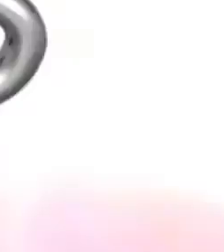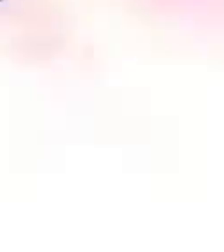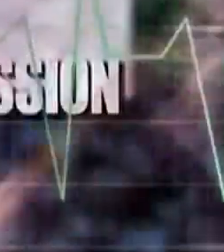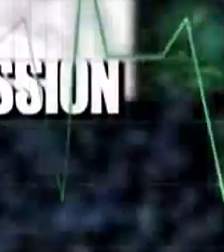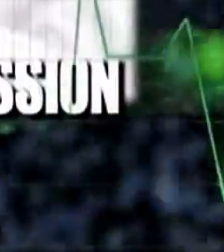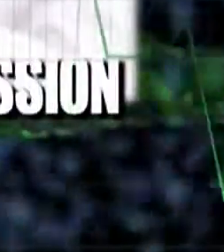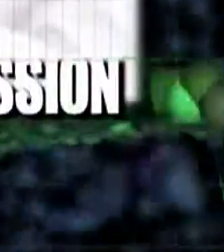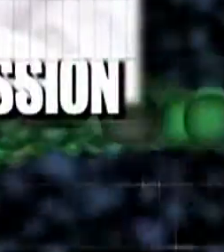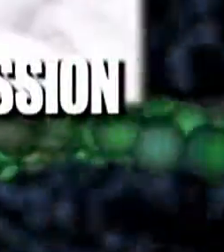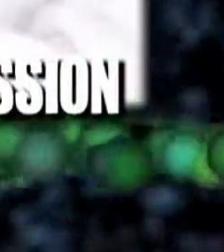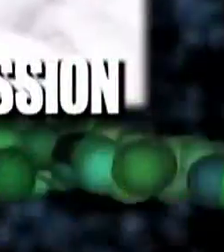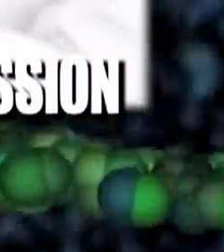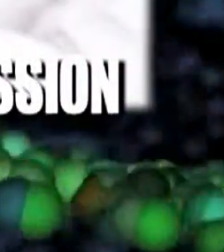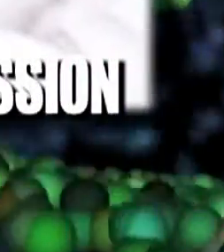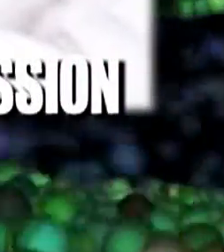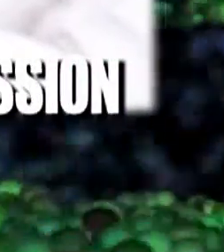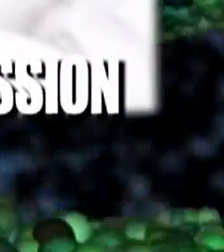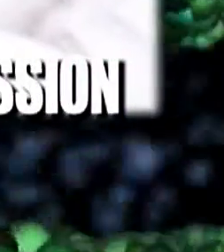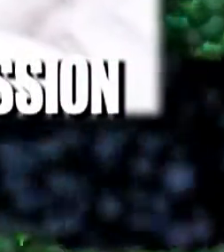fracture.